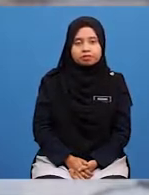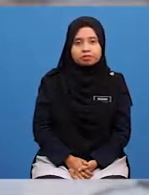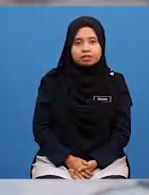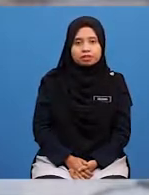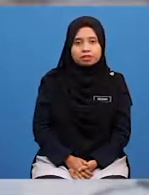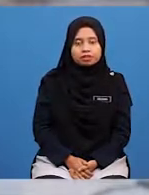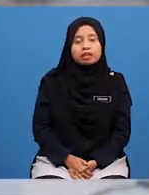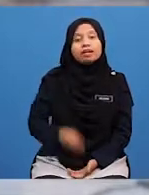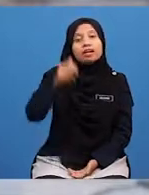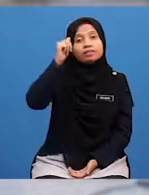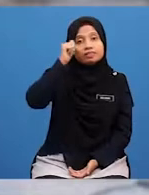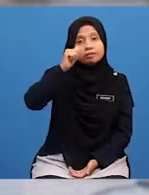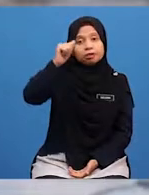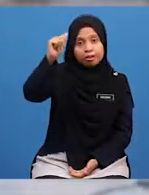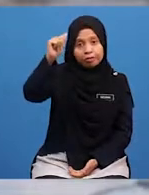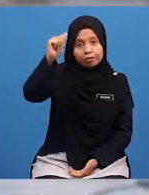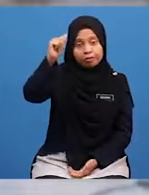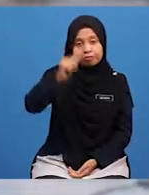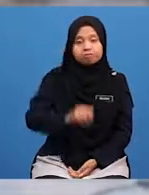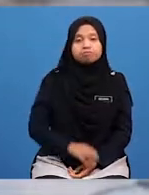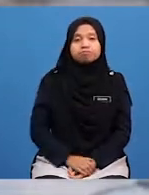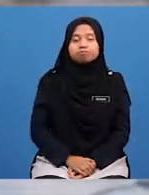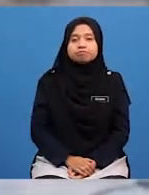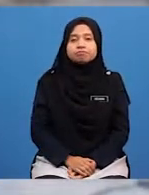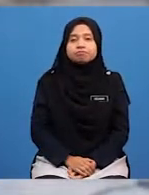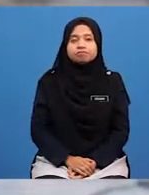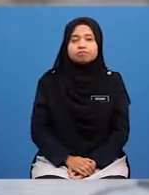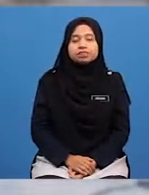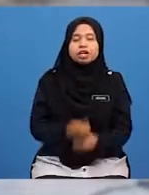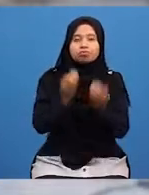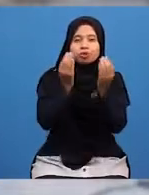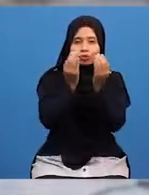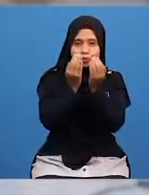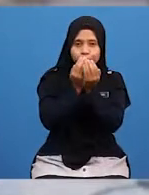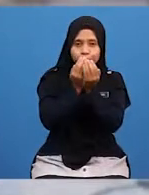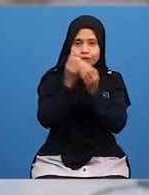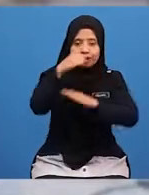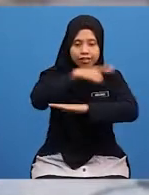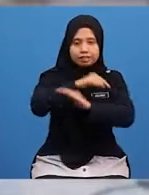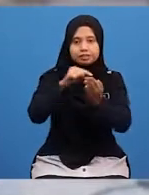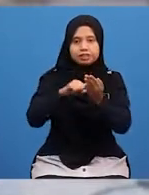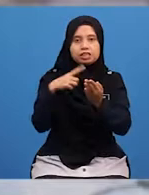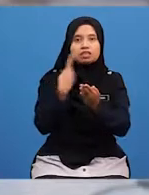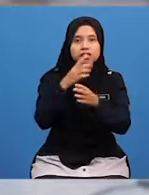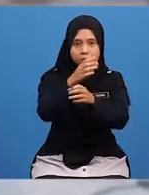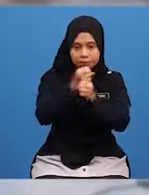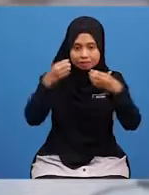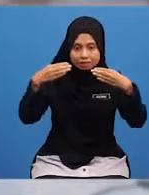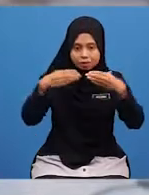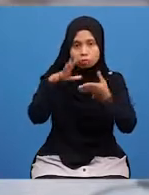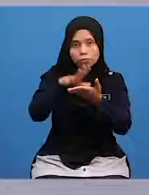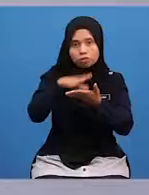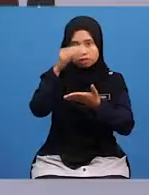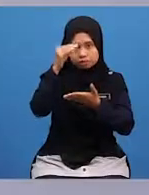ba'd. Assalamualaikum warahmatullahi wabarakatuh. Alhamdulillah, hari ini kita dapat menyambung lagi pembelajaran